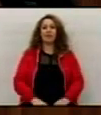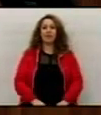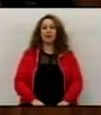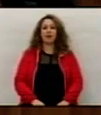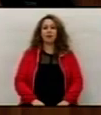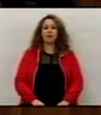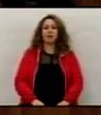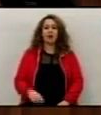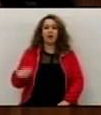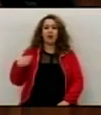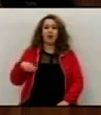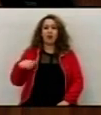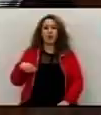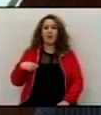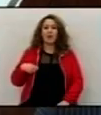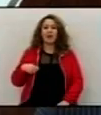سيد الرئيس،